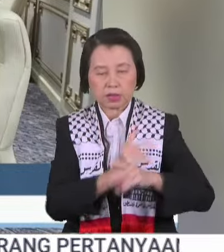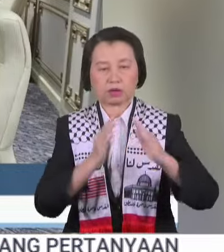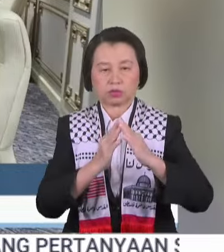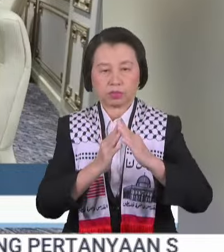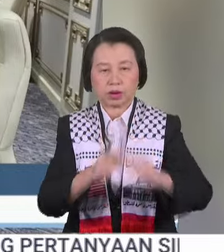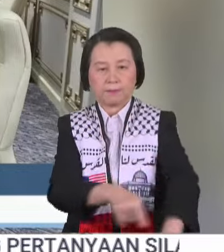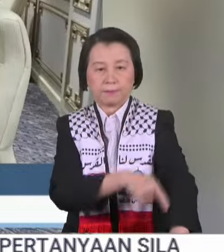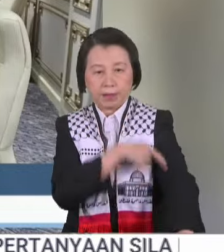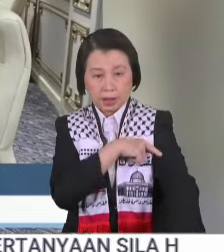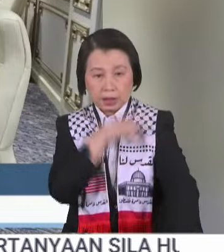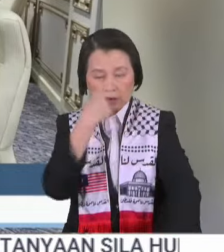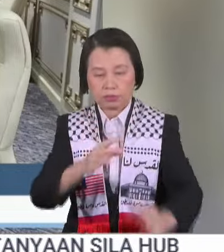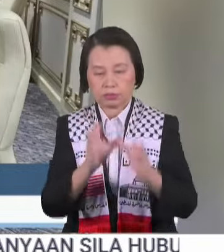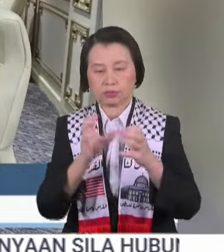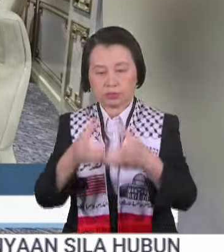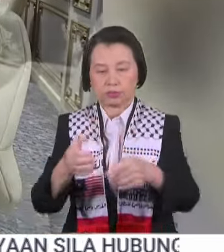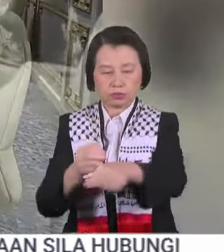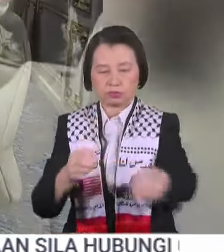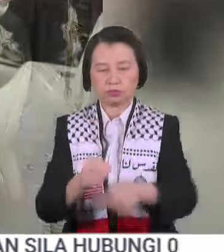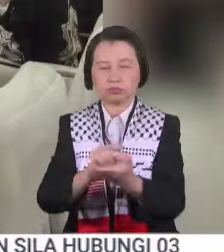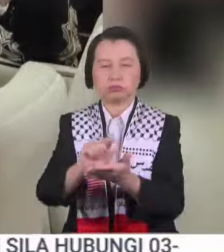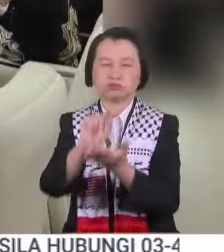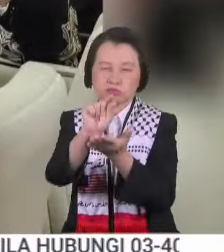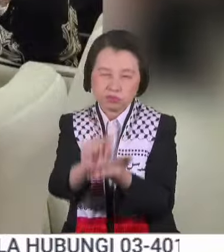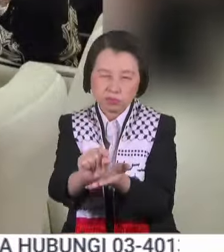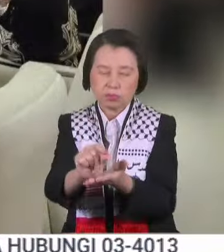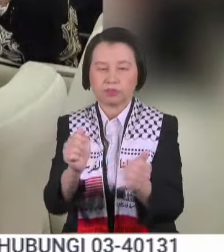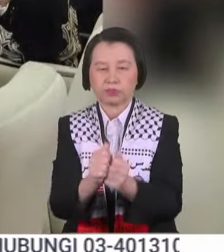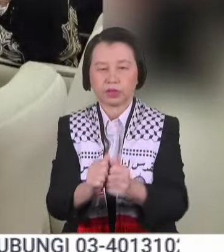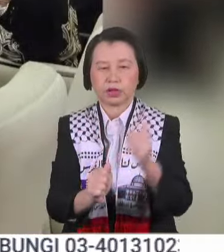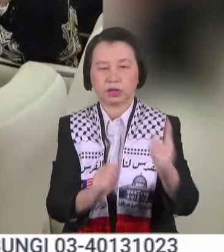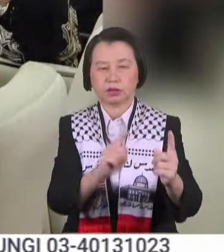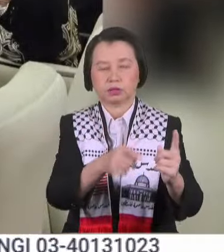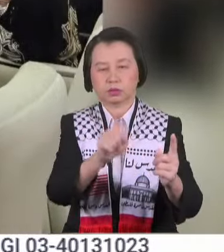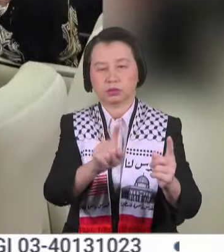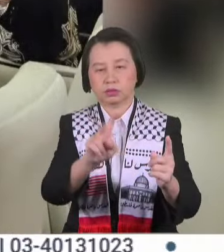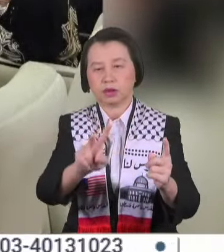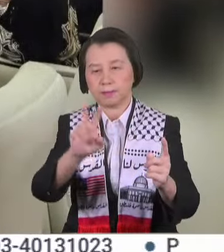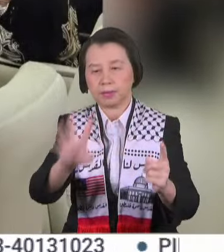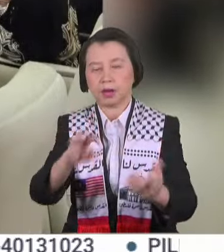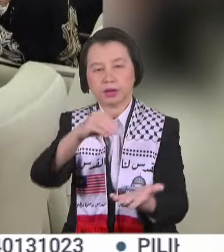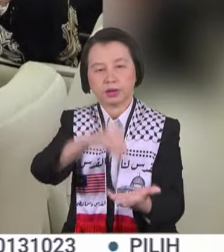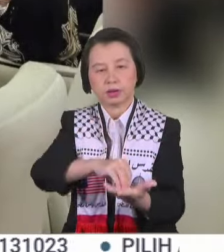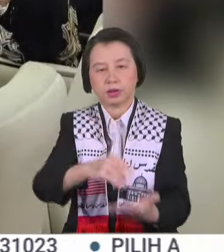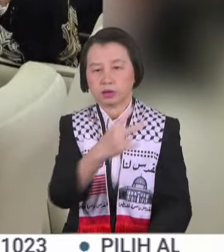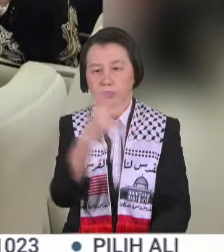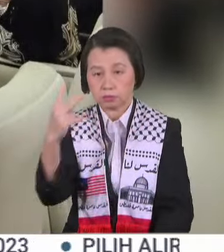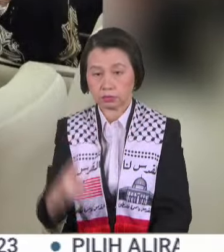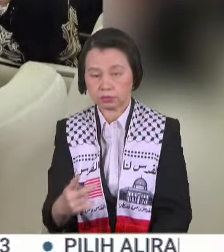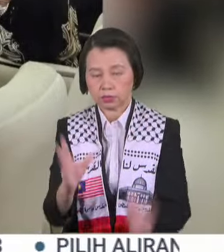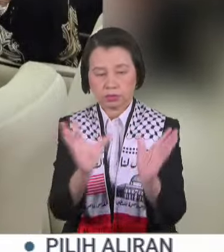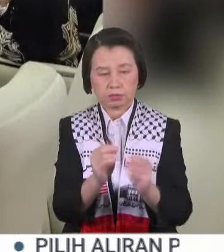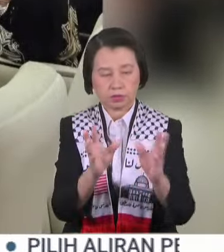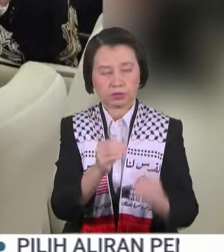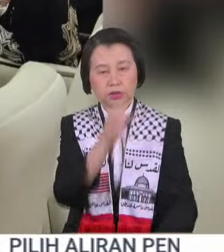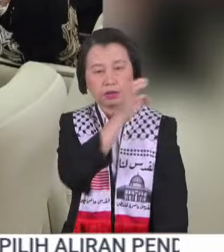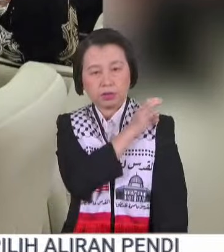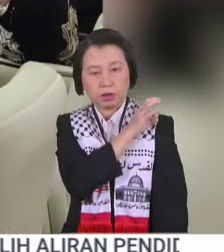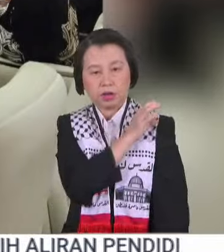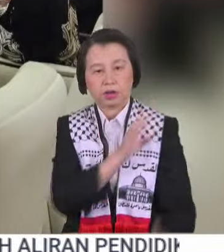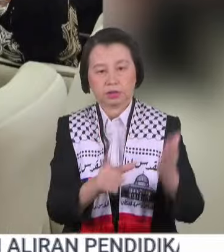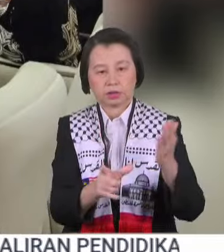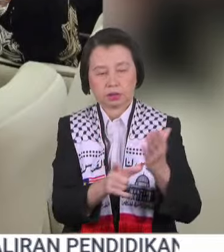rumah panjang untuk golongan berpendapatan rendah bilangan 1-2024 di Kuching. Mesyuarat dipengerusikan